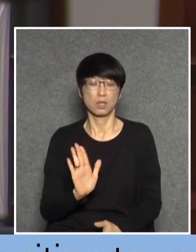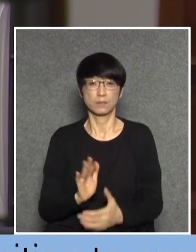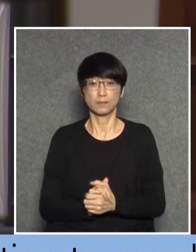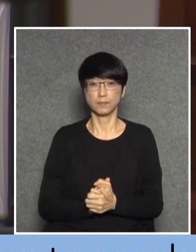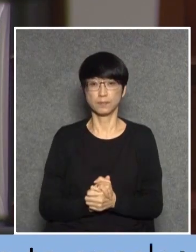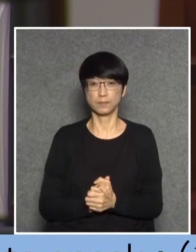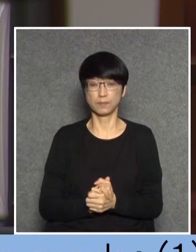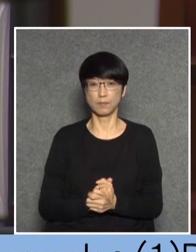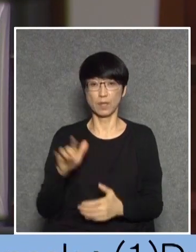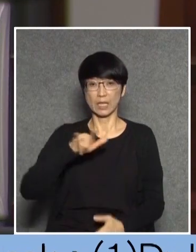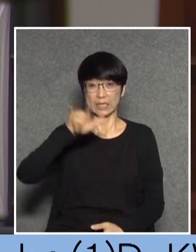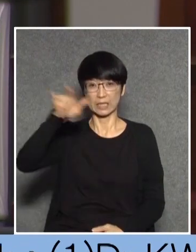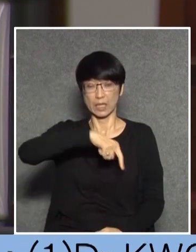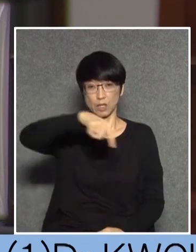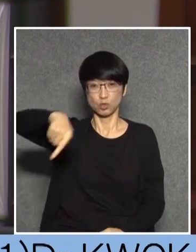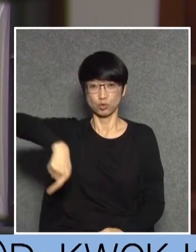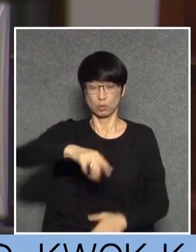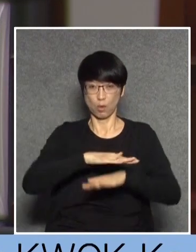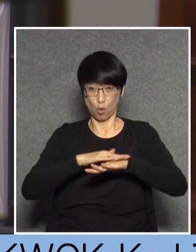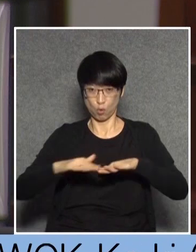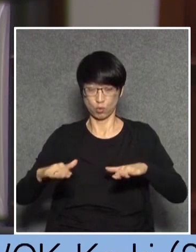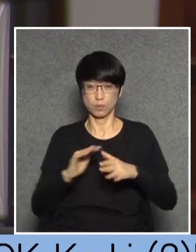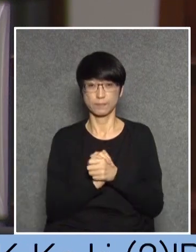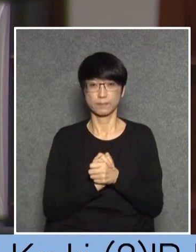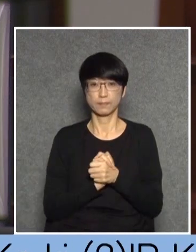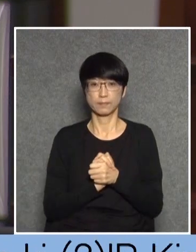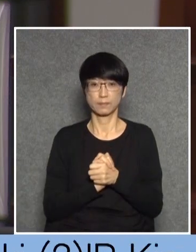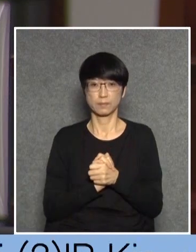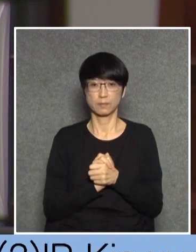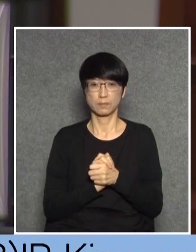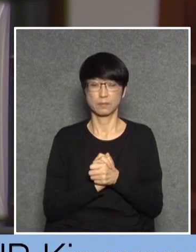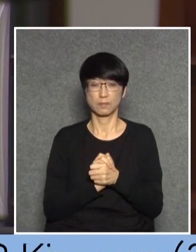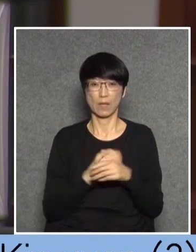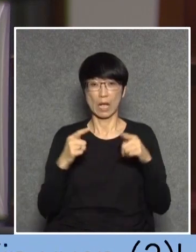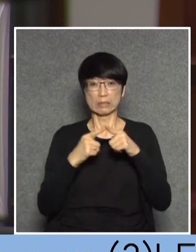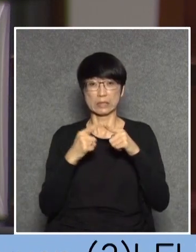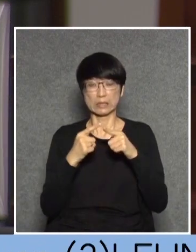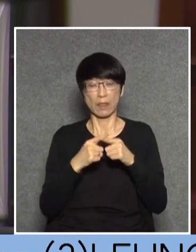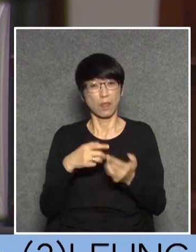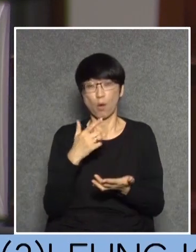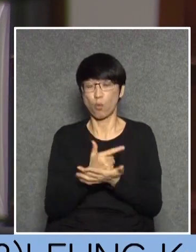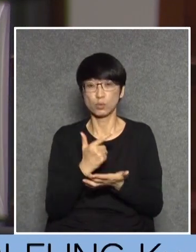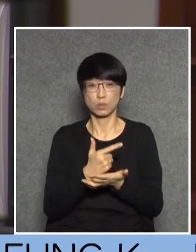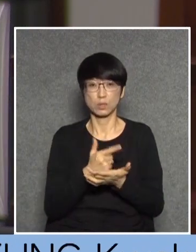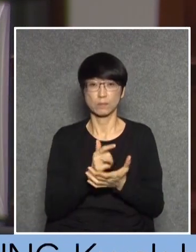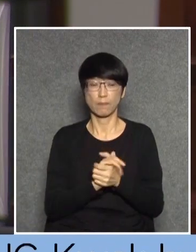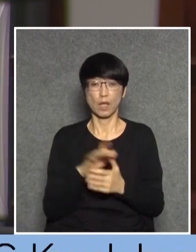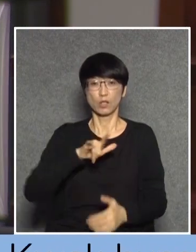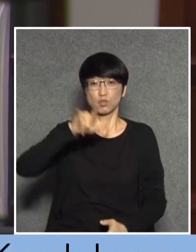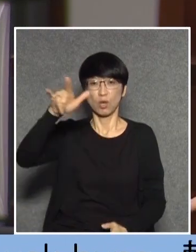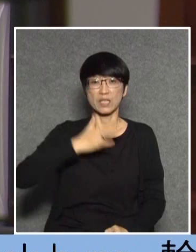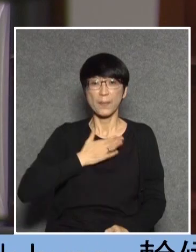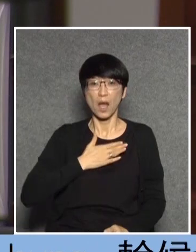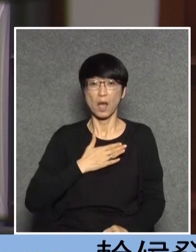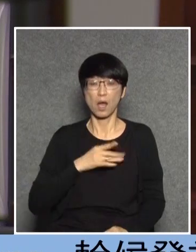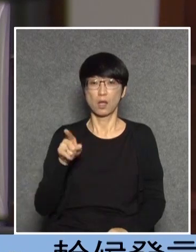家對機場嗰、那個安全，喂大佬，人命关天啊，主席，系咪你坐飞机你惊唔惊啊？